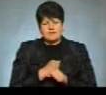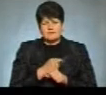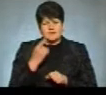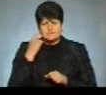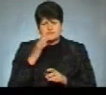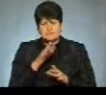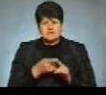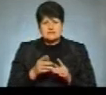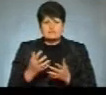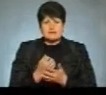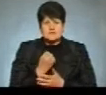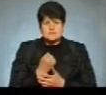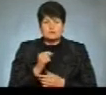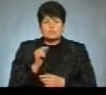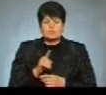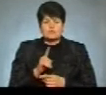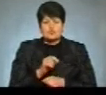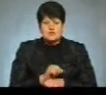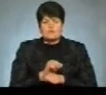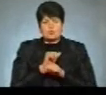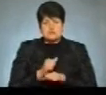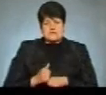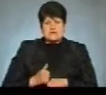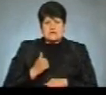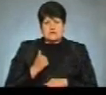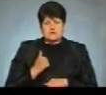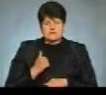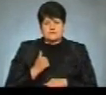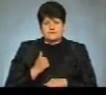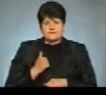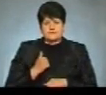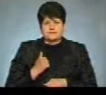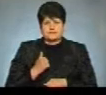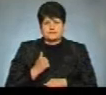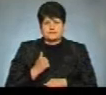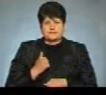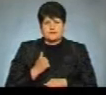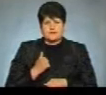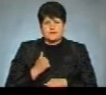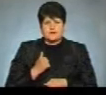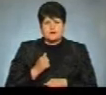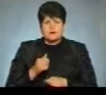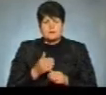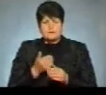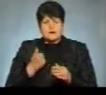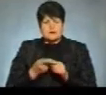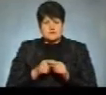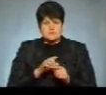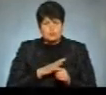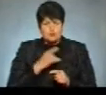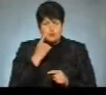це вдасться, тому що революція гідності, Революції Гідності передував мовний Майдан. В